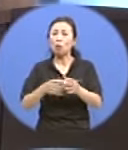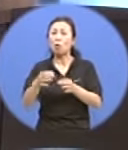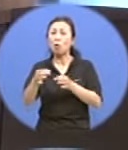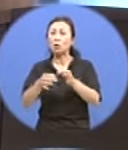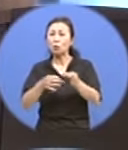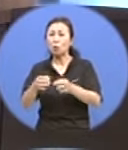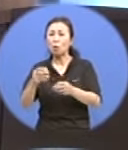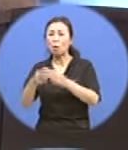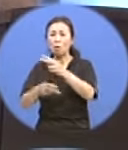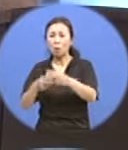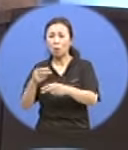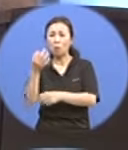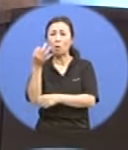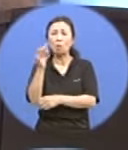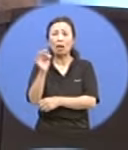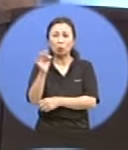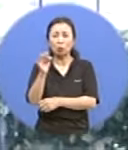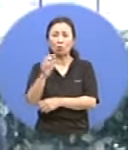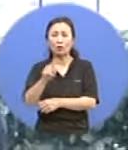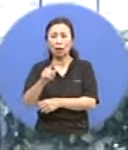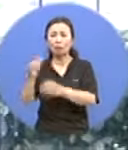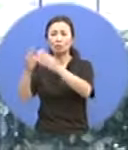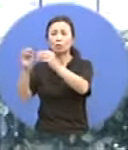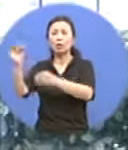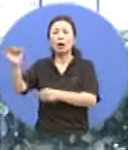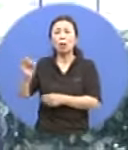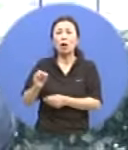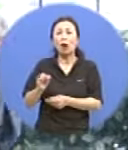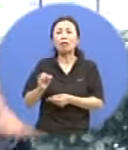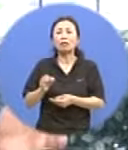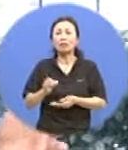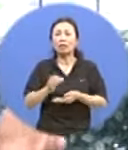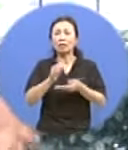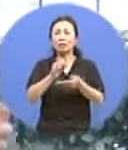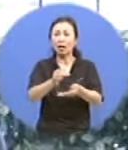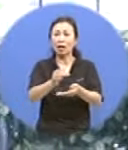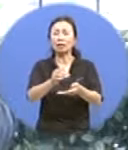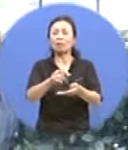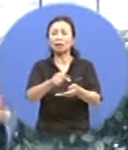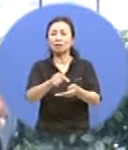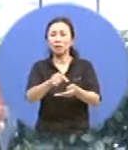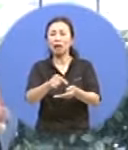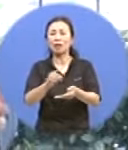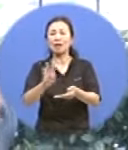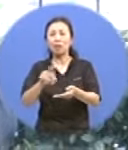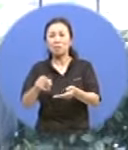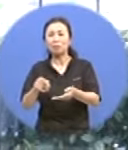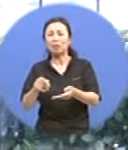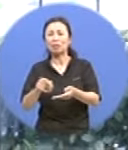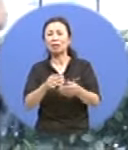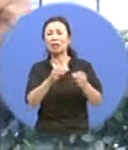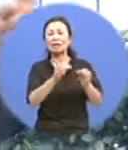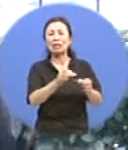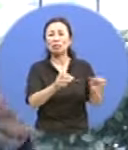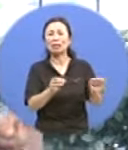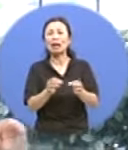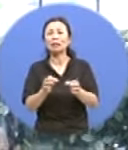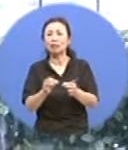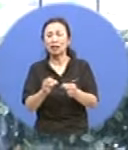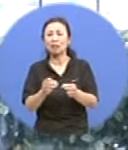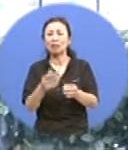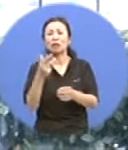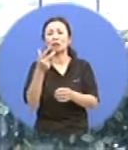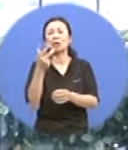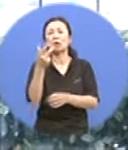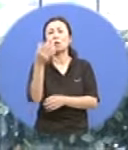企業振興機構からお金をバカッともらって、企業銀行などにも出していただいて、県もちょっと出して、それでファンドを持